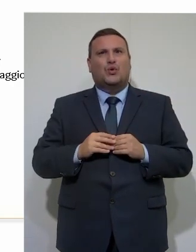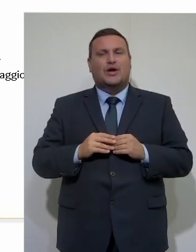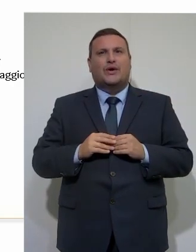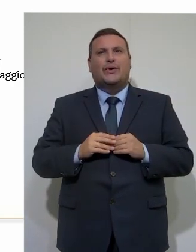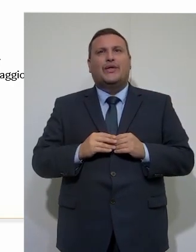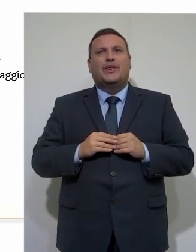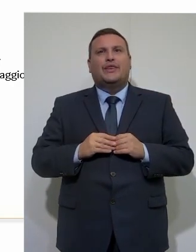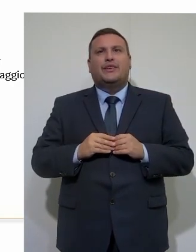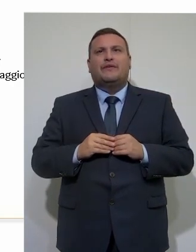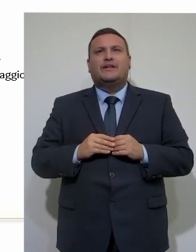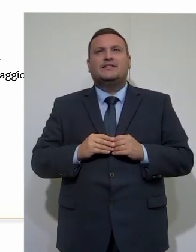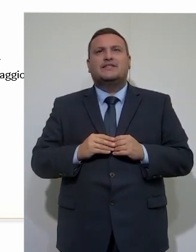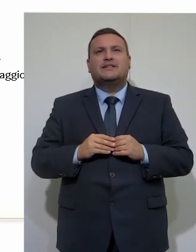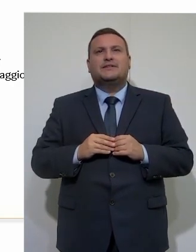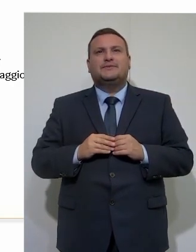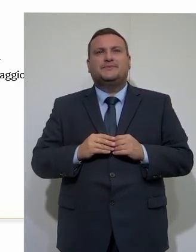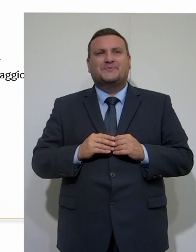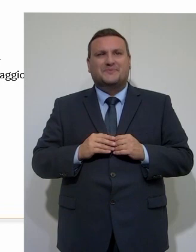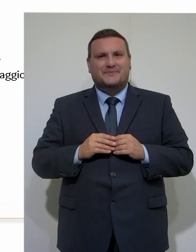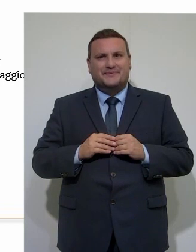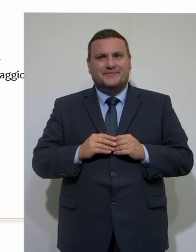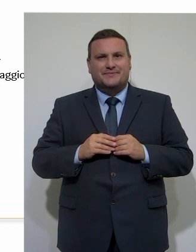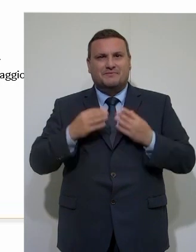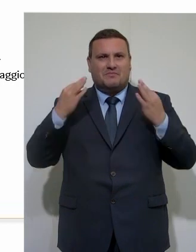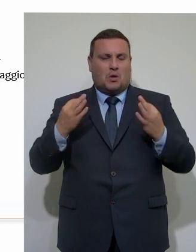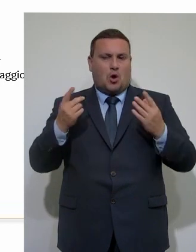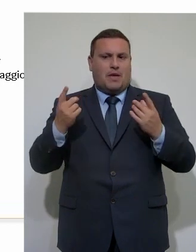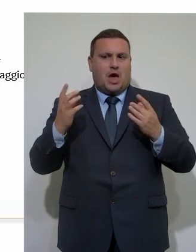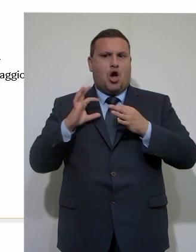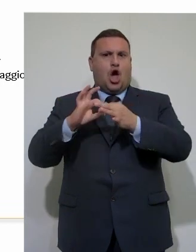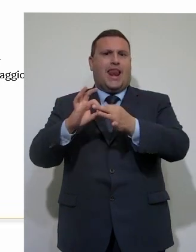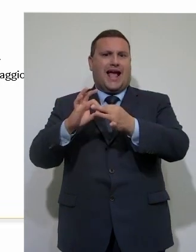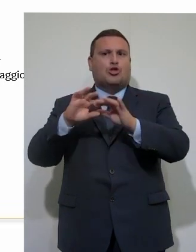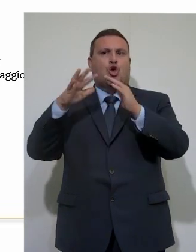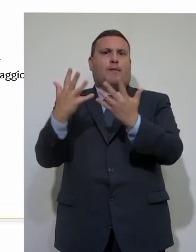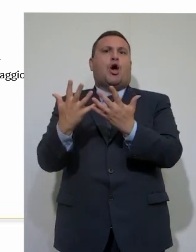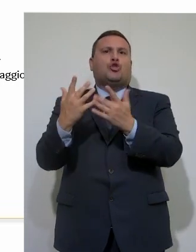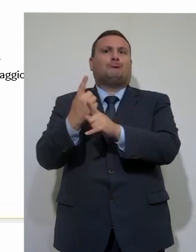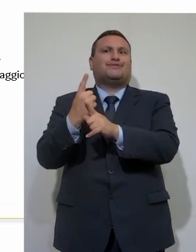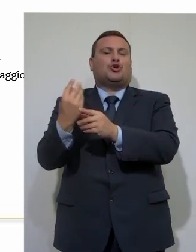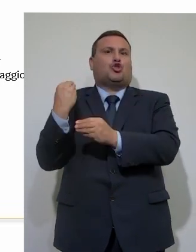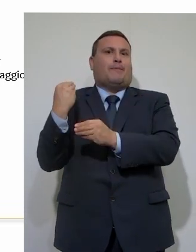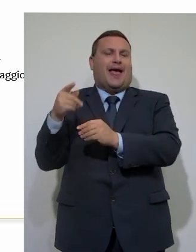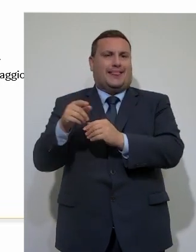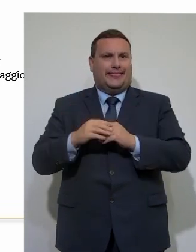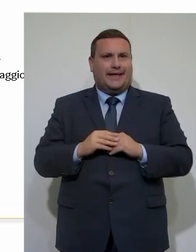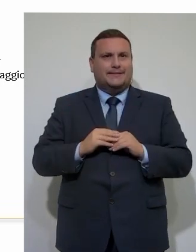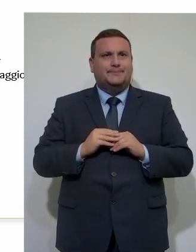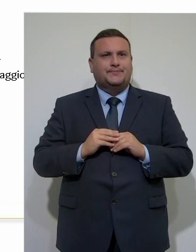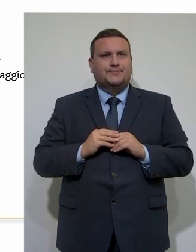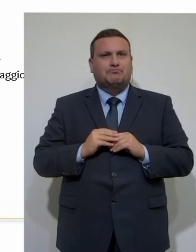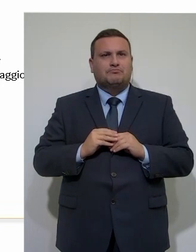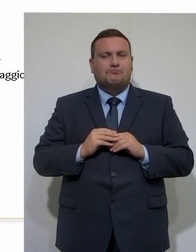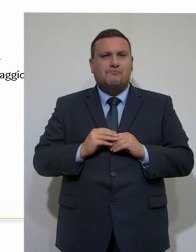futuro, soprattutto nel mondo della domanda. E per il piano strategico del turismo uno dei contributi